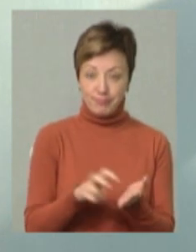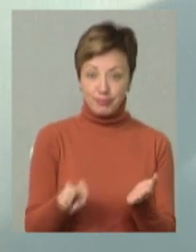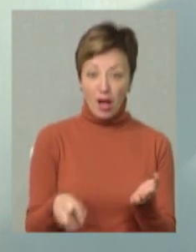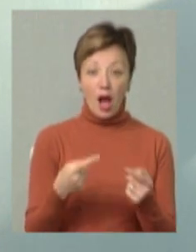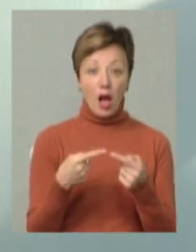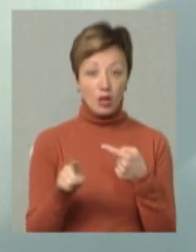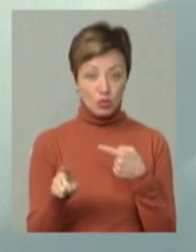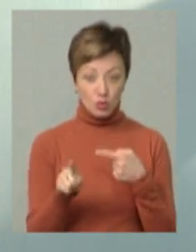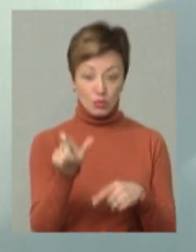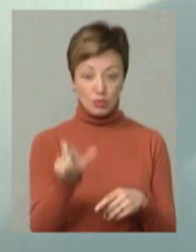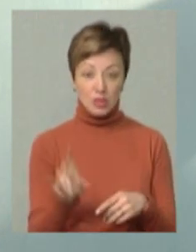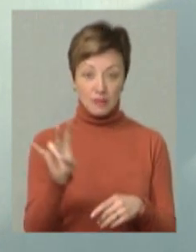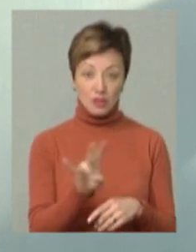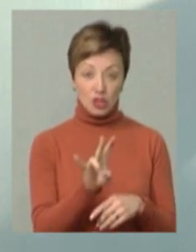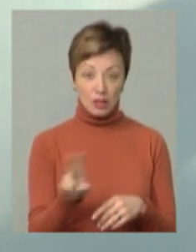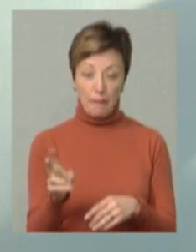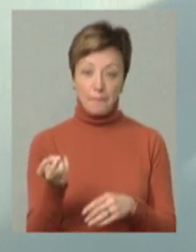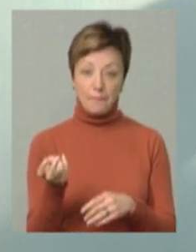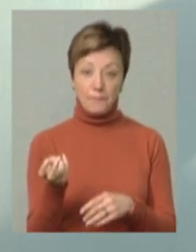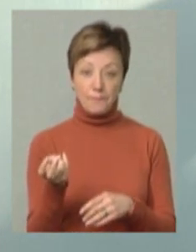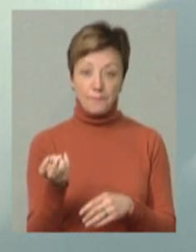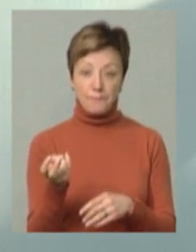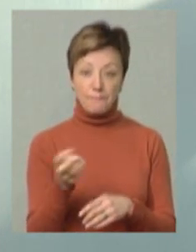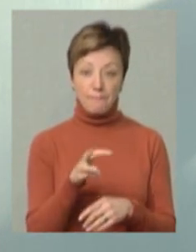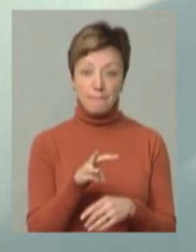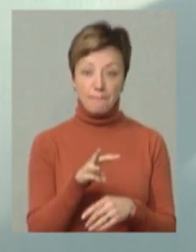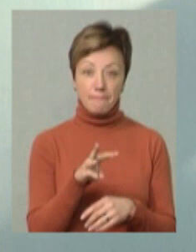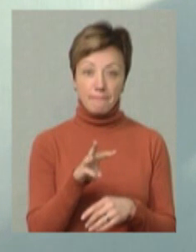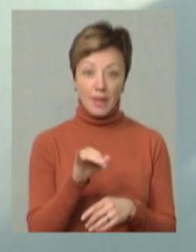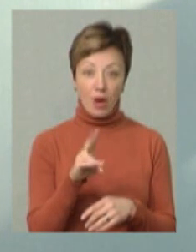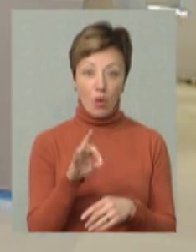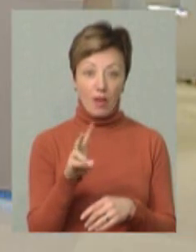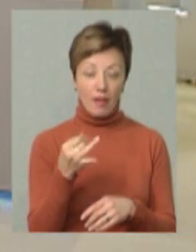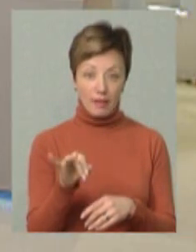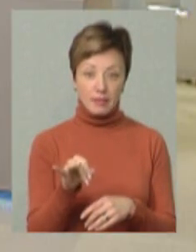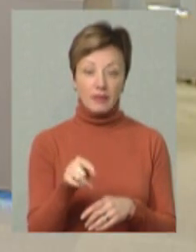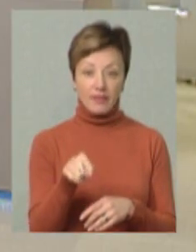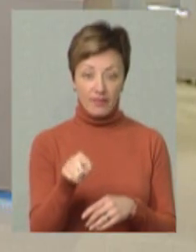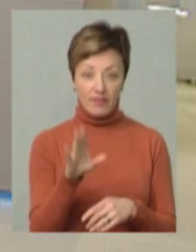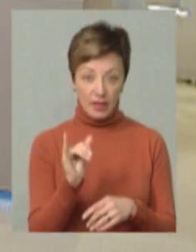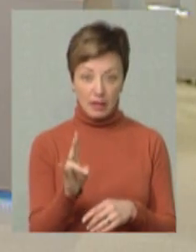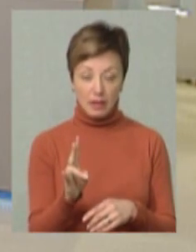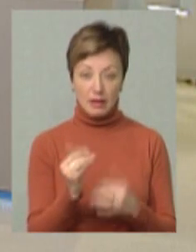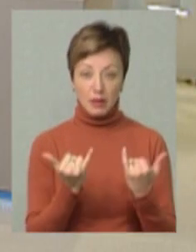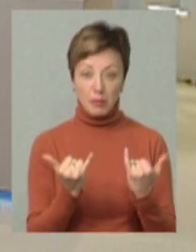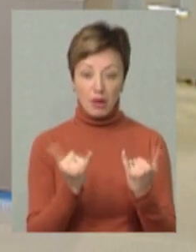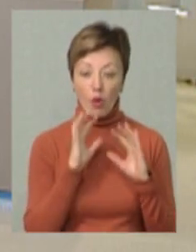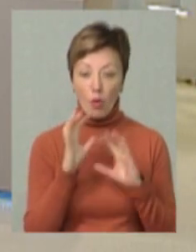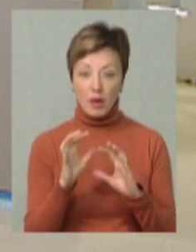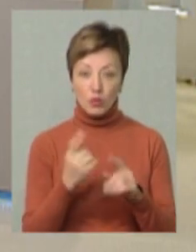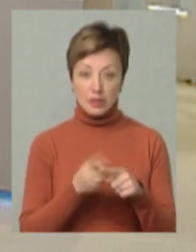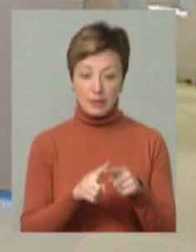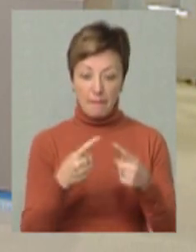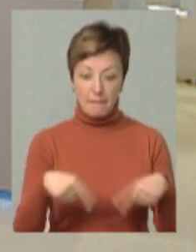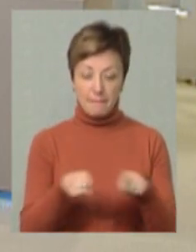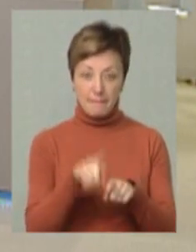інший, якраз священник Миколай, про якого я вже згадала, от він тепер опікується тим приходом